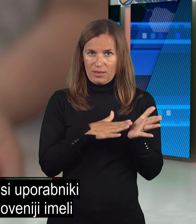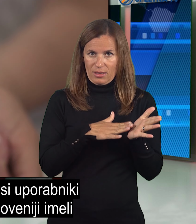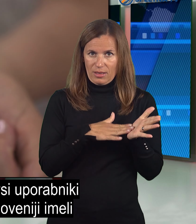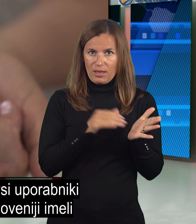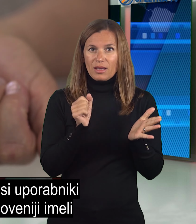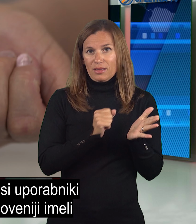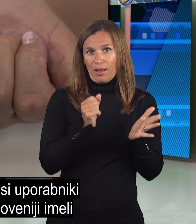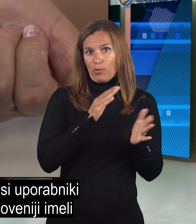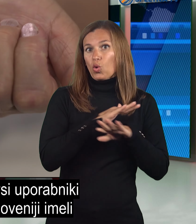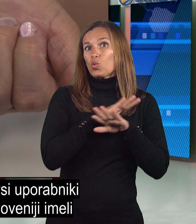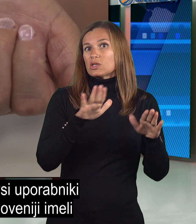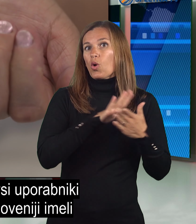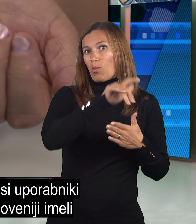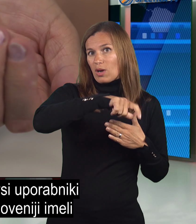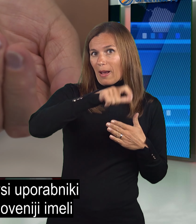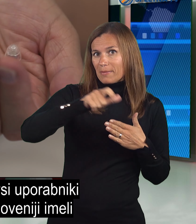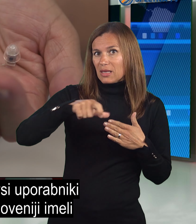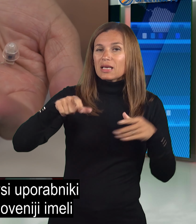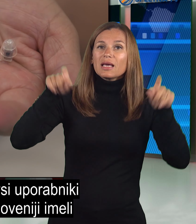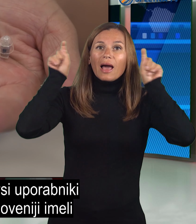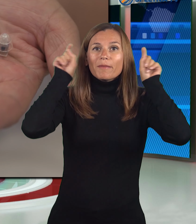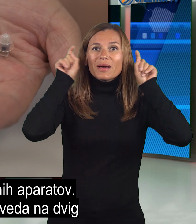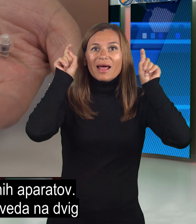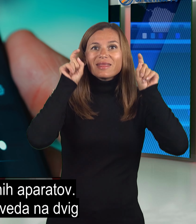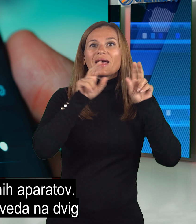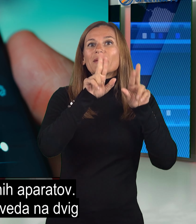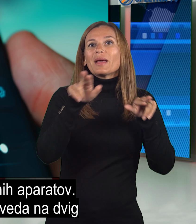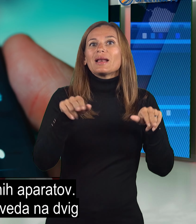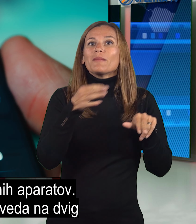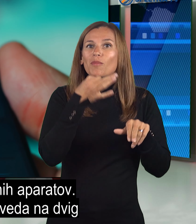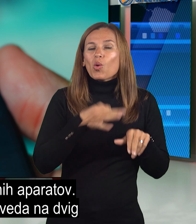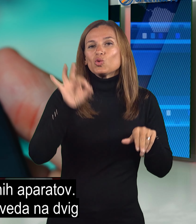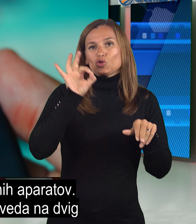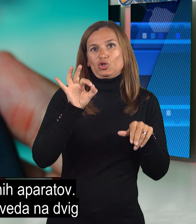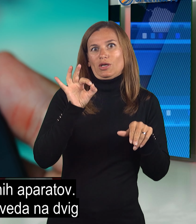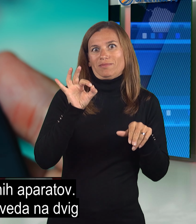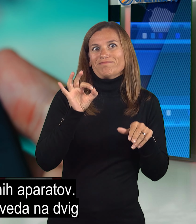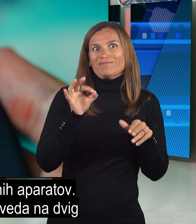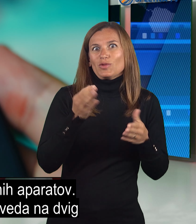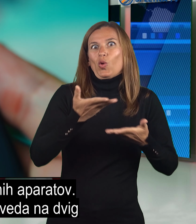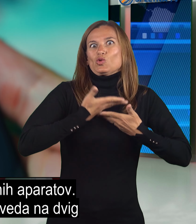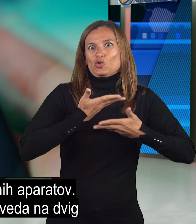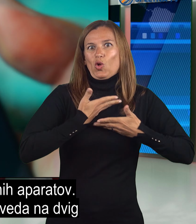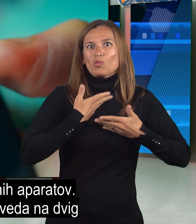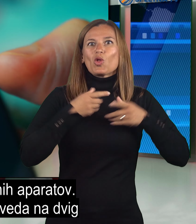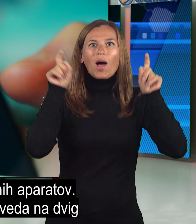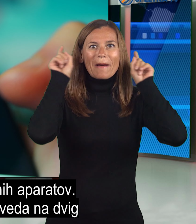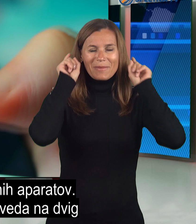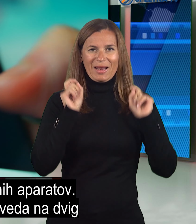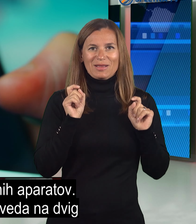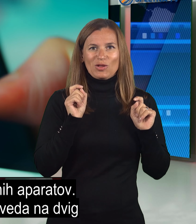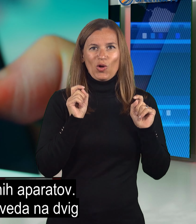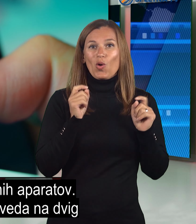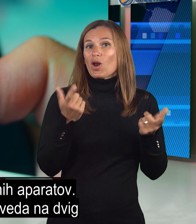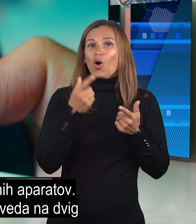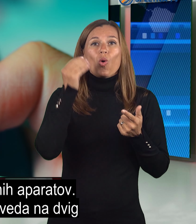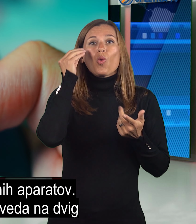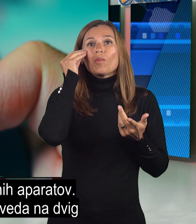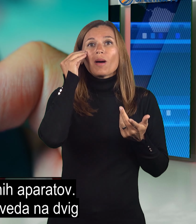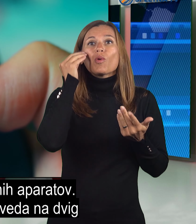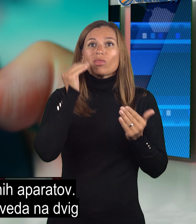bodo vsi uporabniki slušnih aparatov v Sloveniji imeli boljši dostop do slušnih aparatov. Posledično upamo na seveda